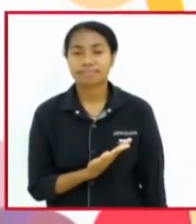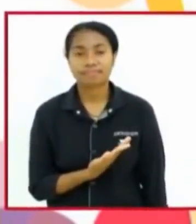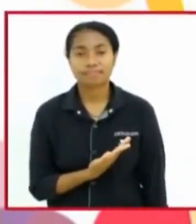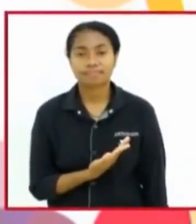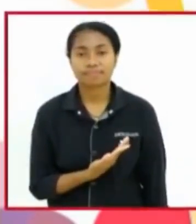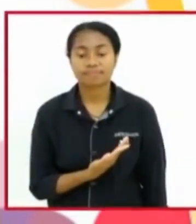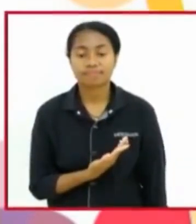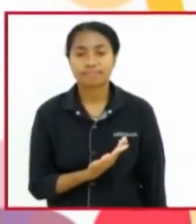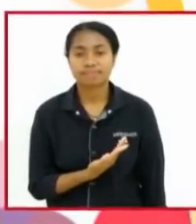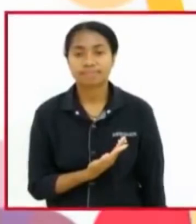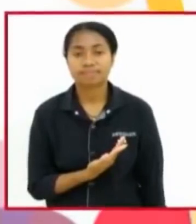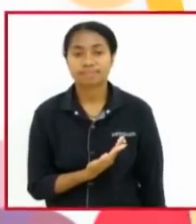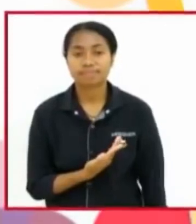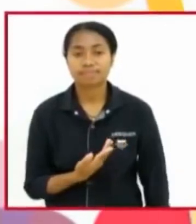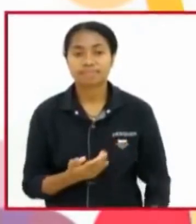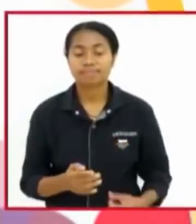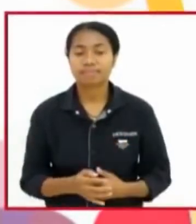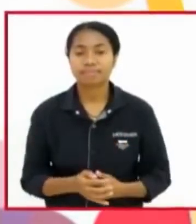Israel